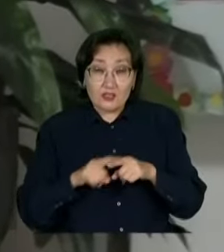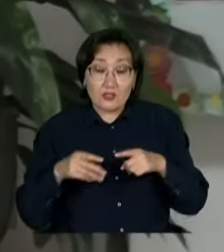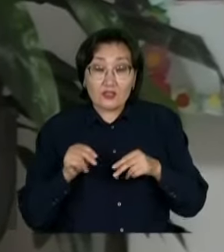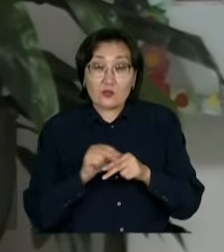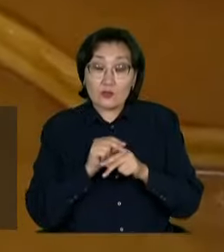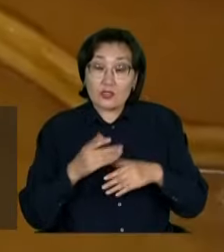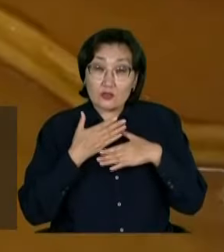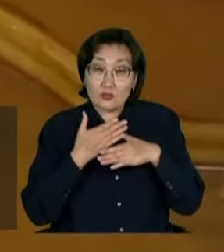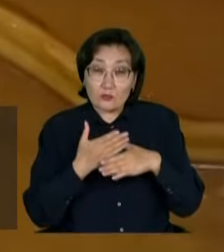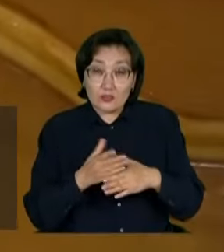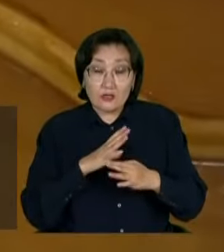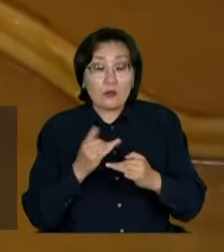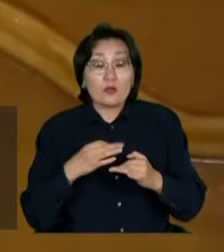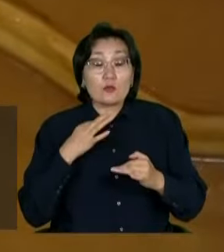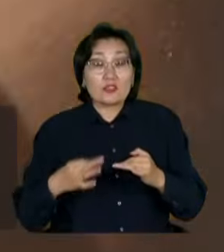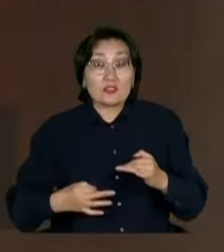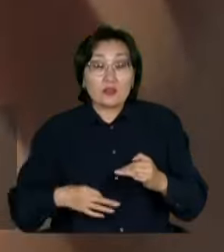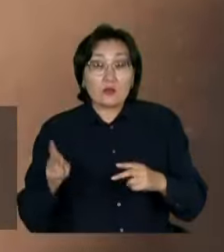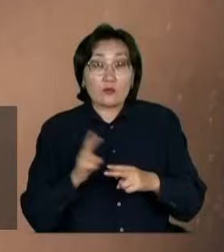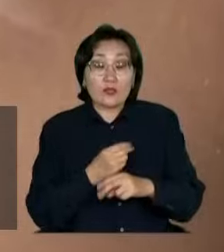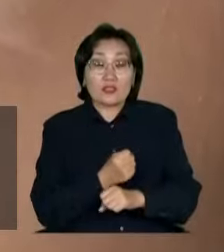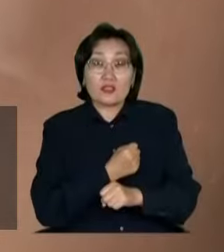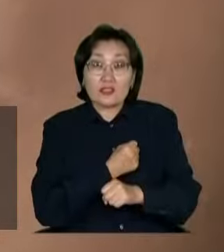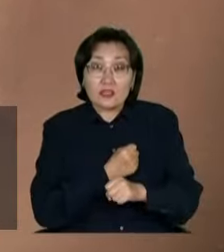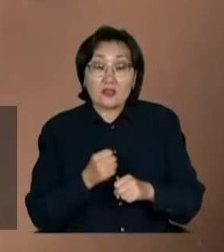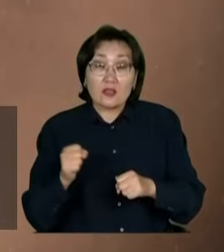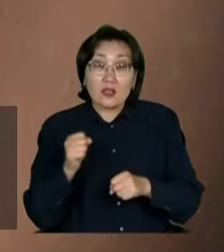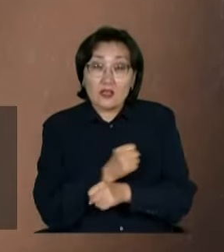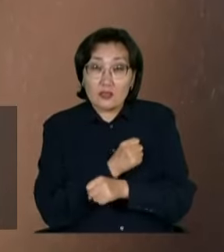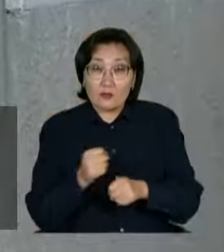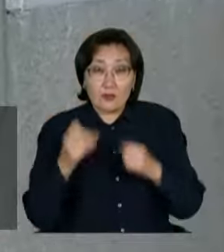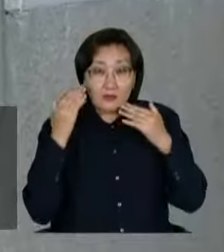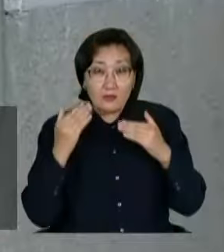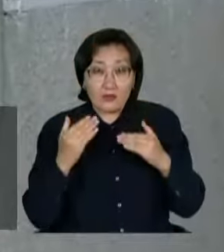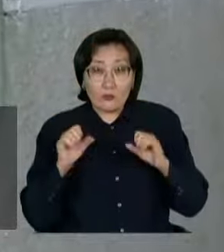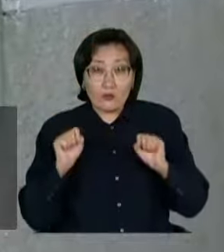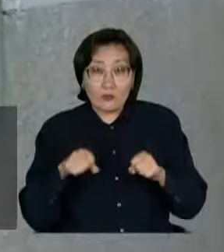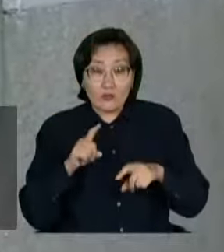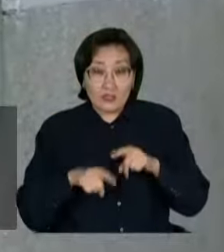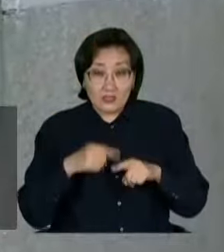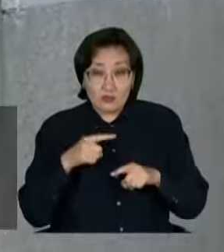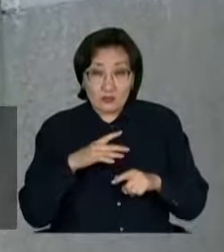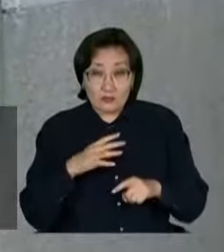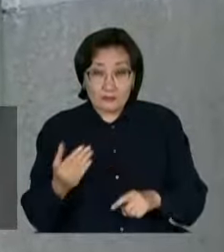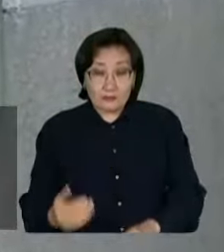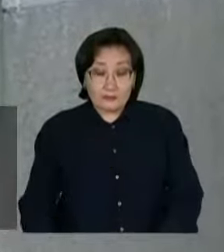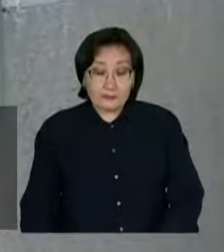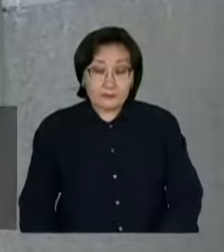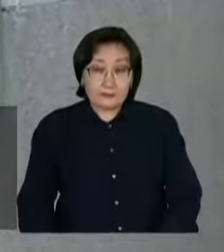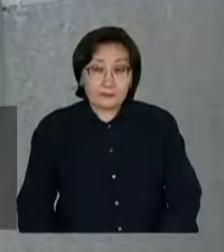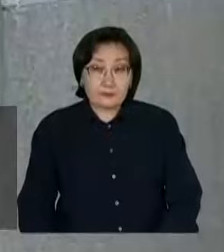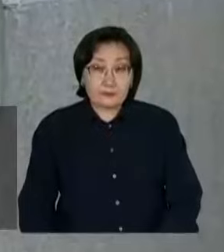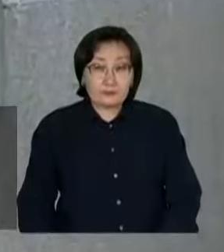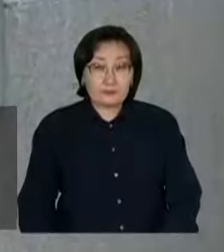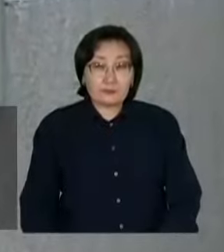Енді біраз уақыт өткенде ұлымыздың аяусыз азапталғанын білмей де қалатын едік дейді туыстары. Ну чтобы как-то сгладить углы,